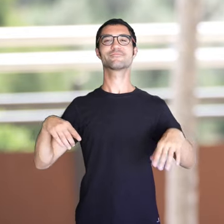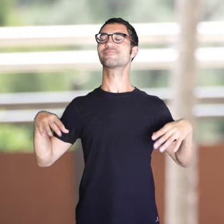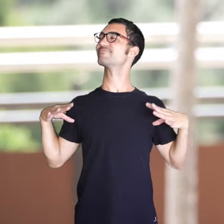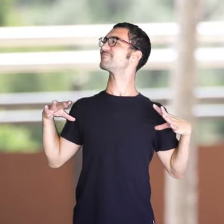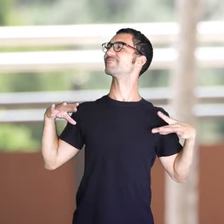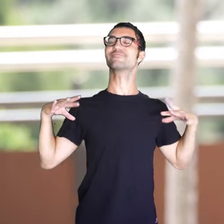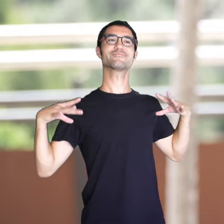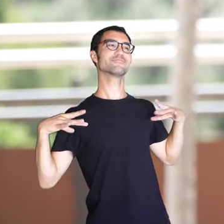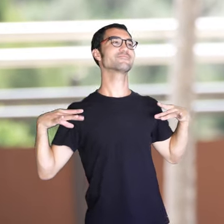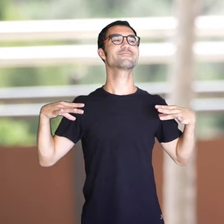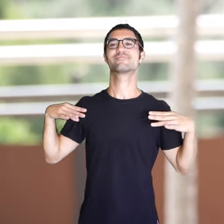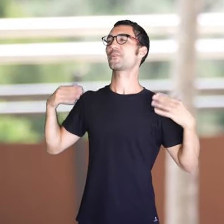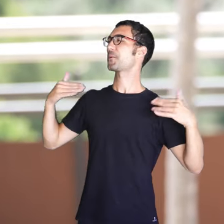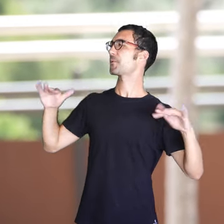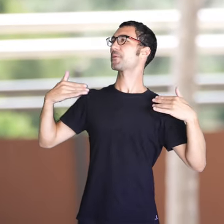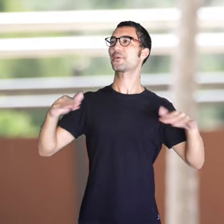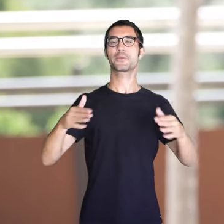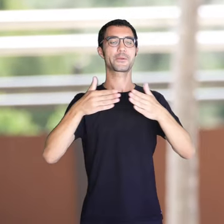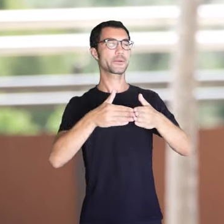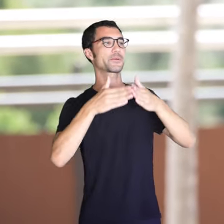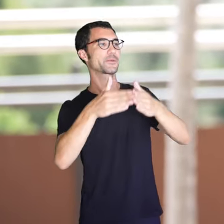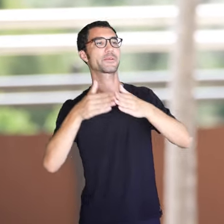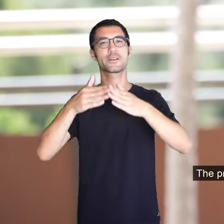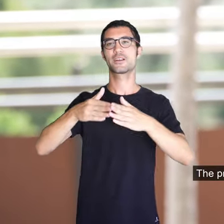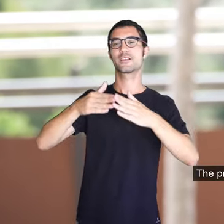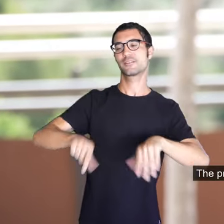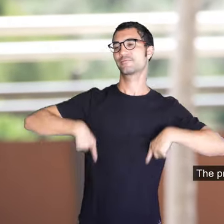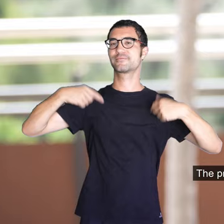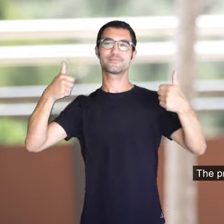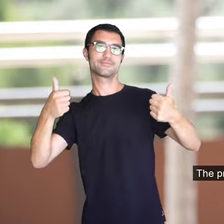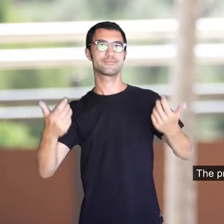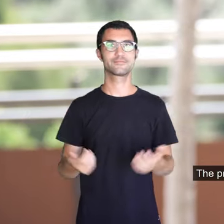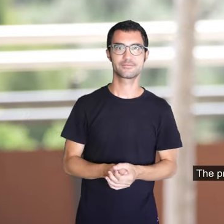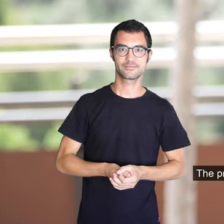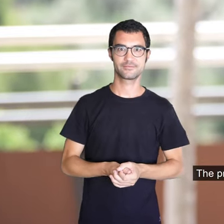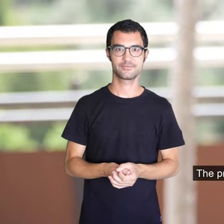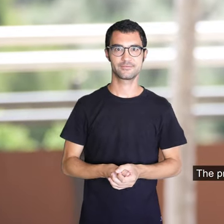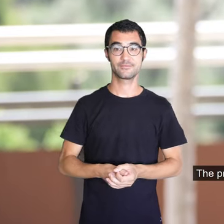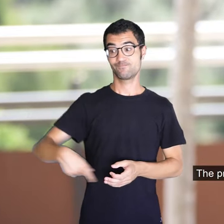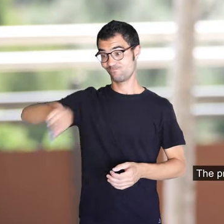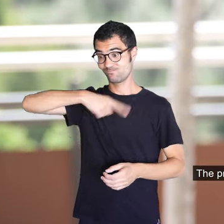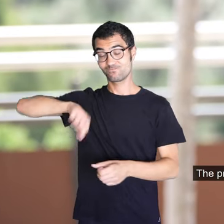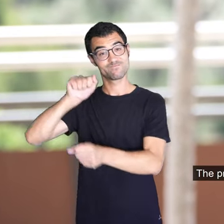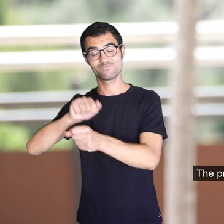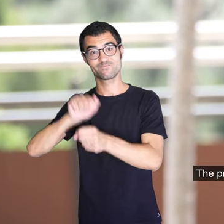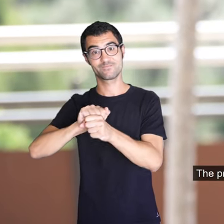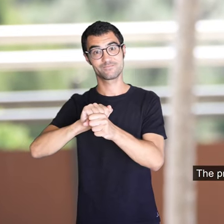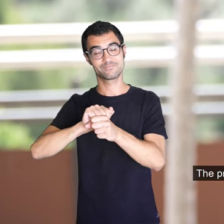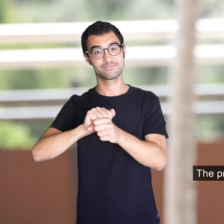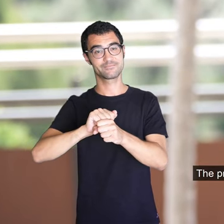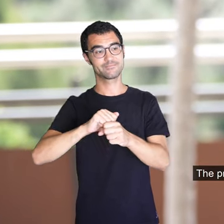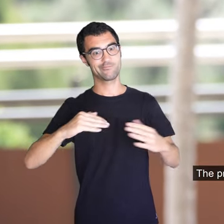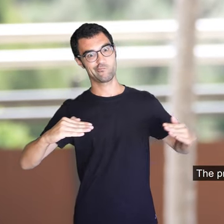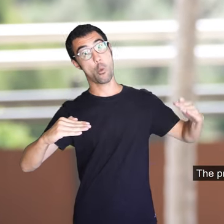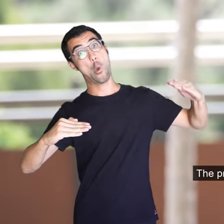Tant pagès com pescador. El sector primari, pues, en el meu punt de vista,